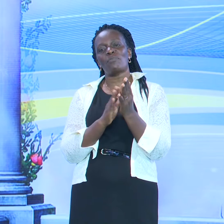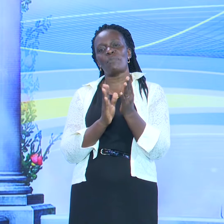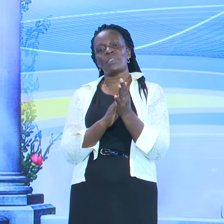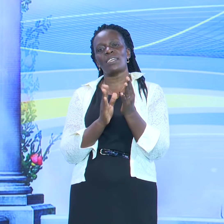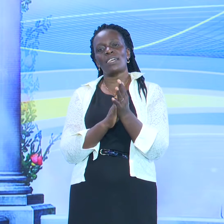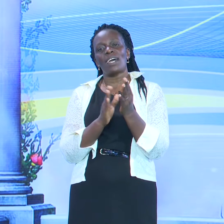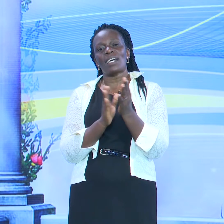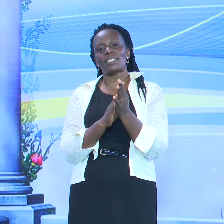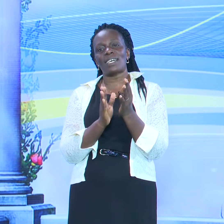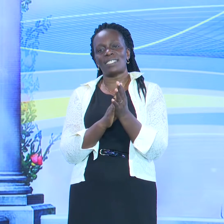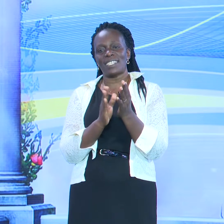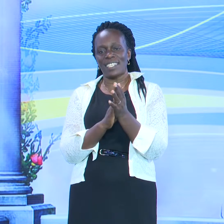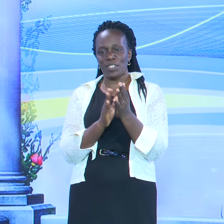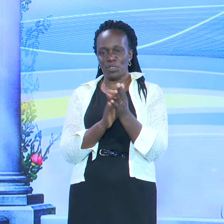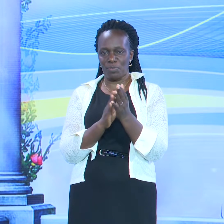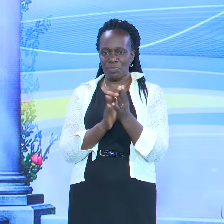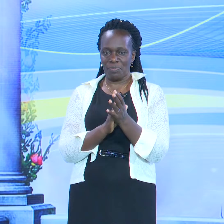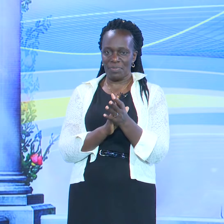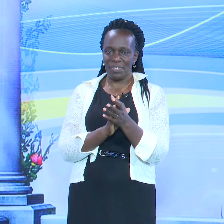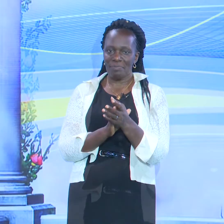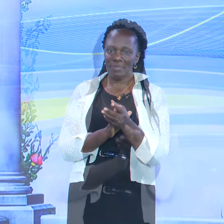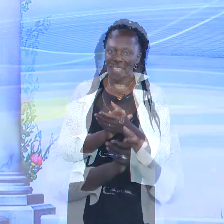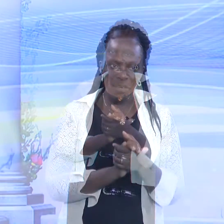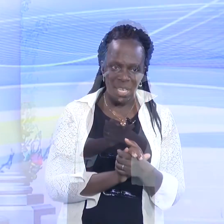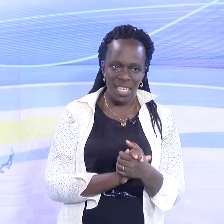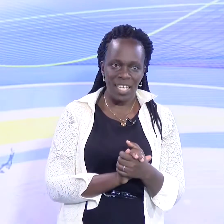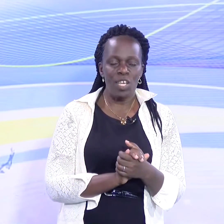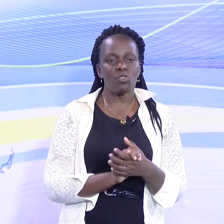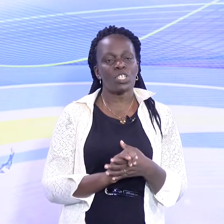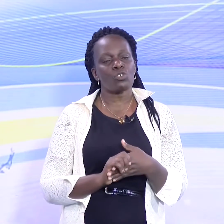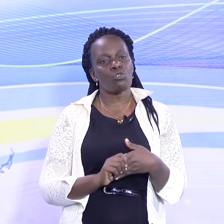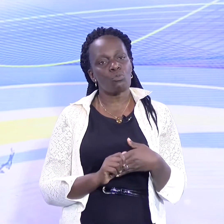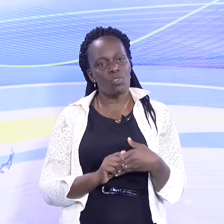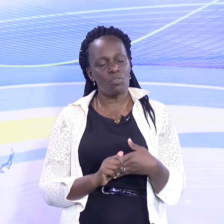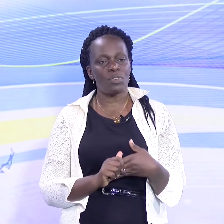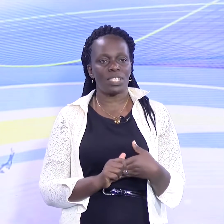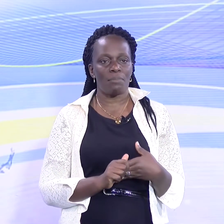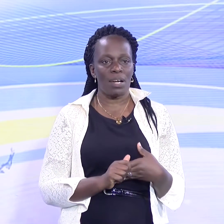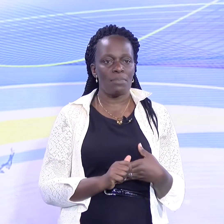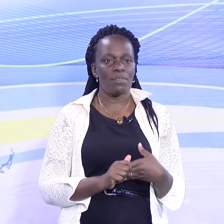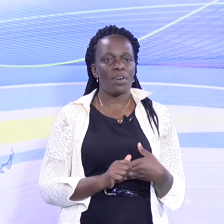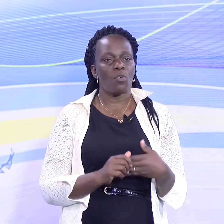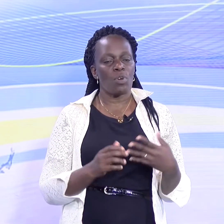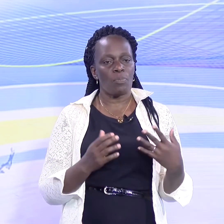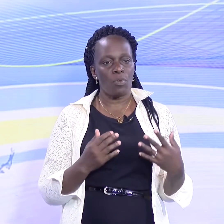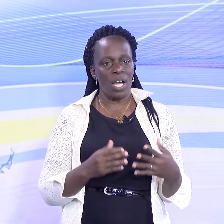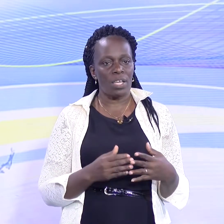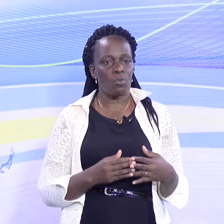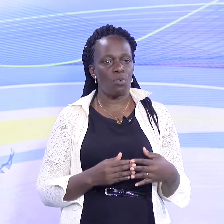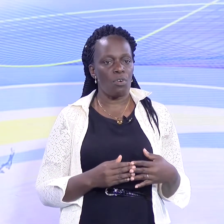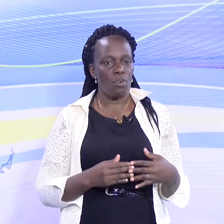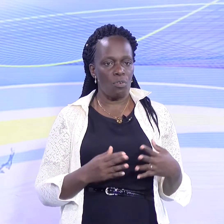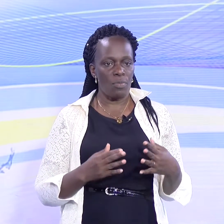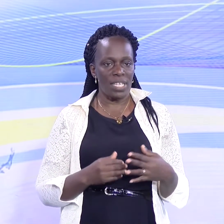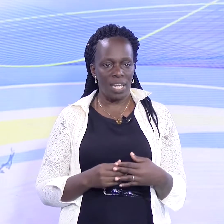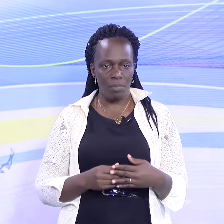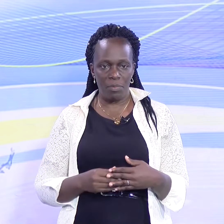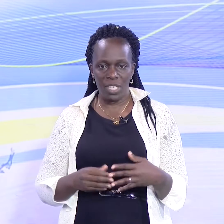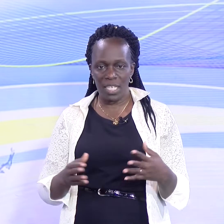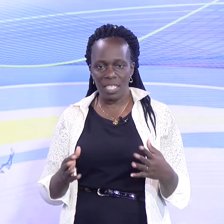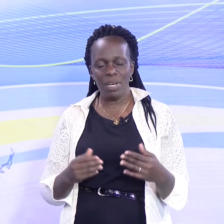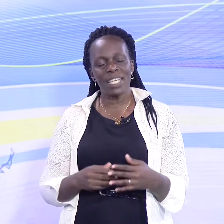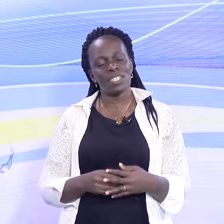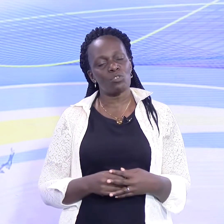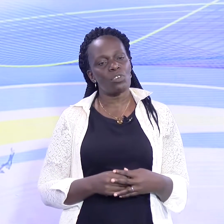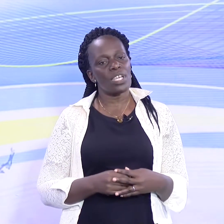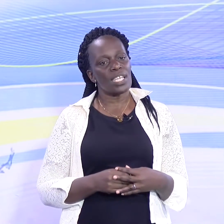makofi, mwambie asante Yesu. Amen. Tunashukuru Mungu kwa sababu uwepo wake huo umeendelea pamoja